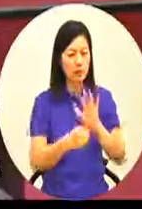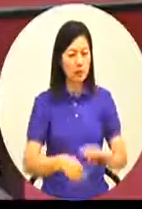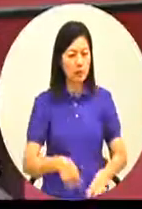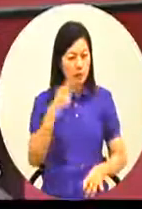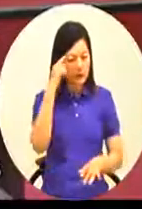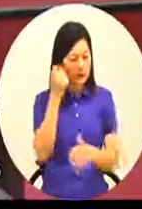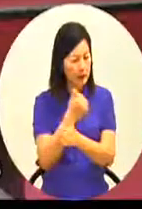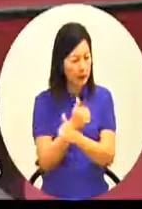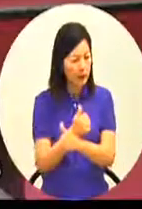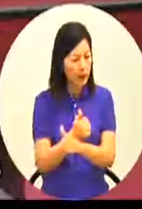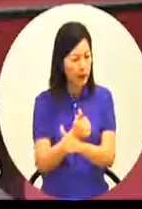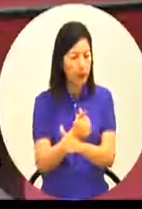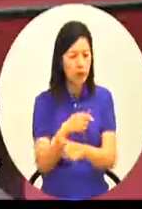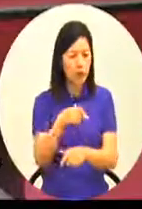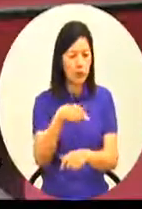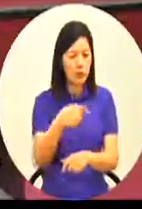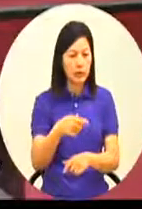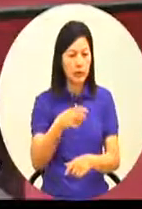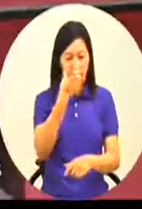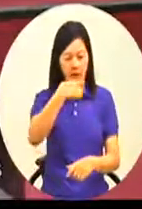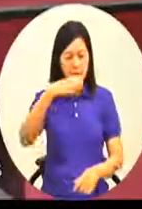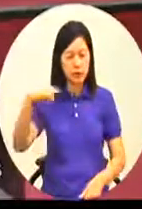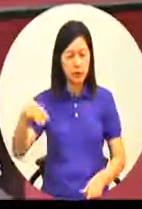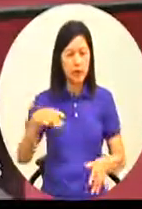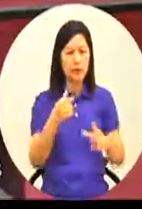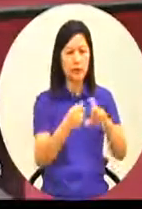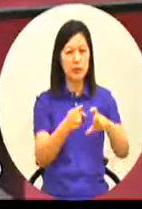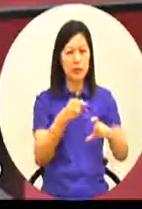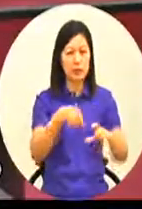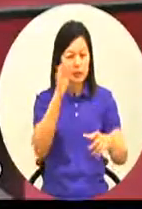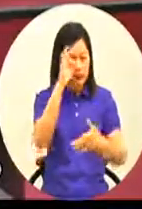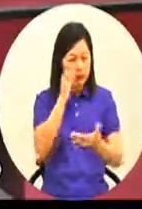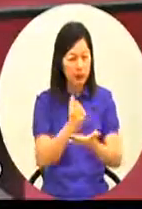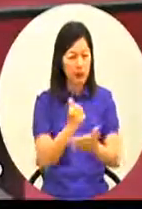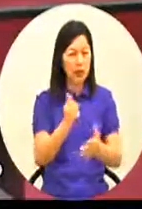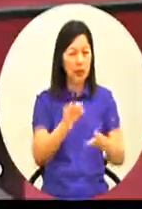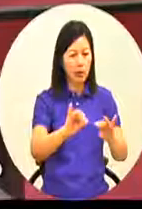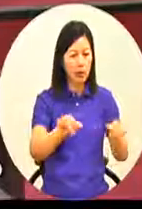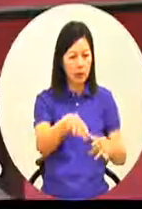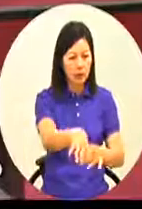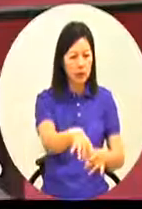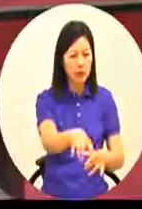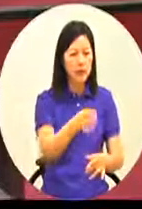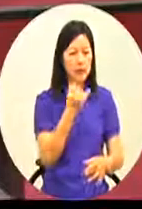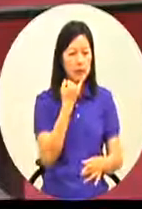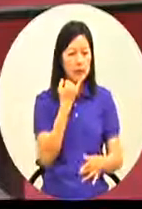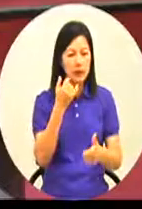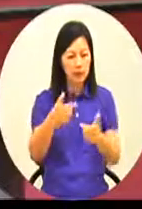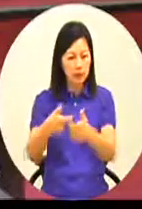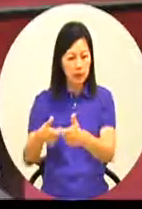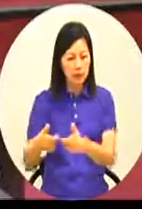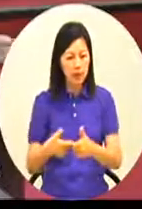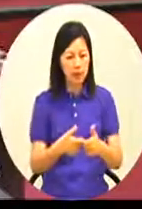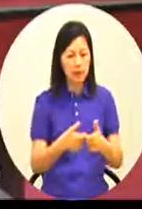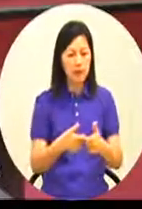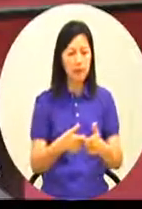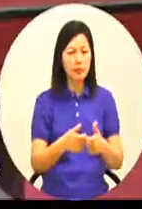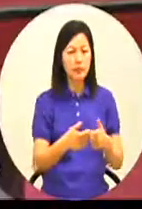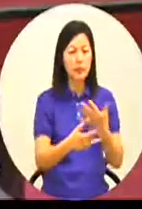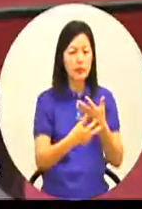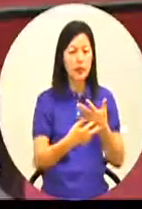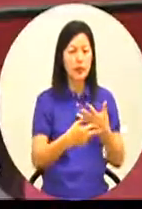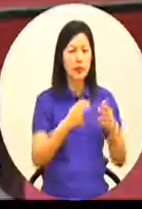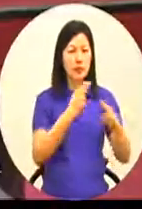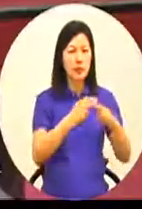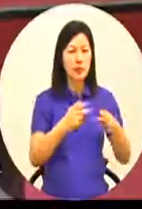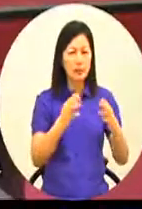考量，然后来在凤山地区也找一个地方，然后呢看是卫文或者卫文对面我那